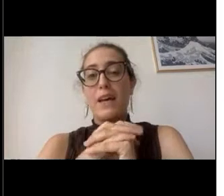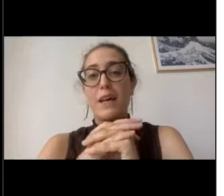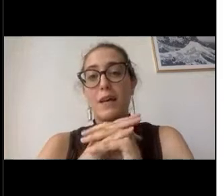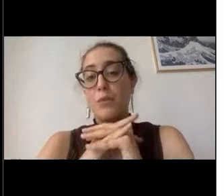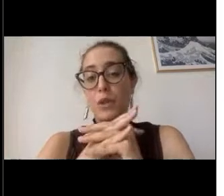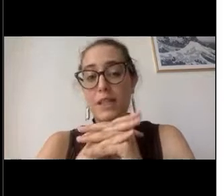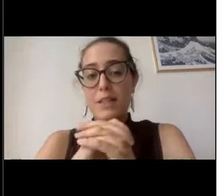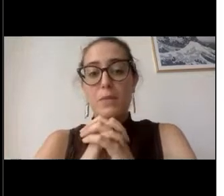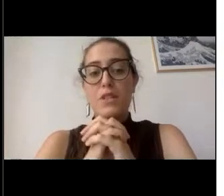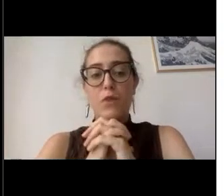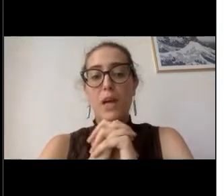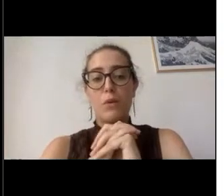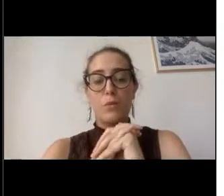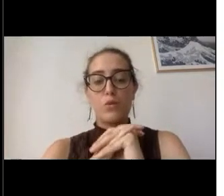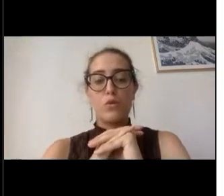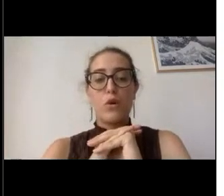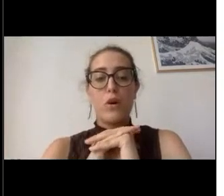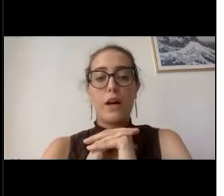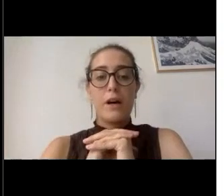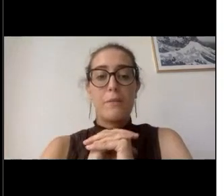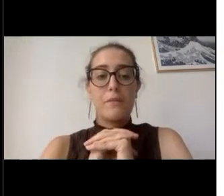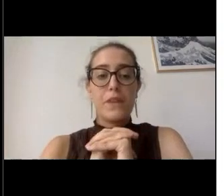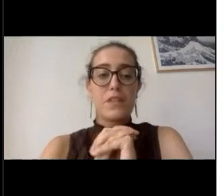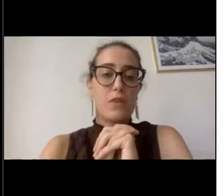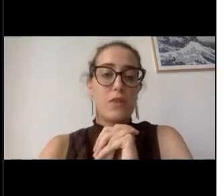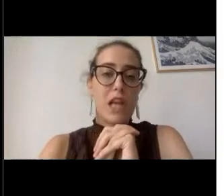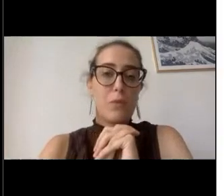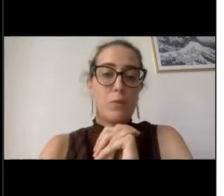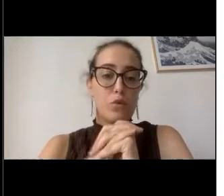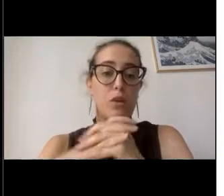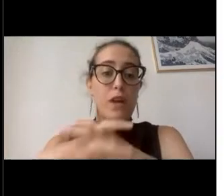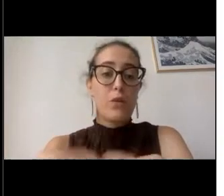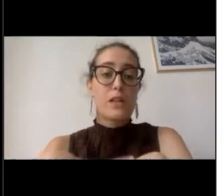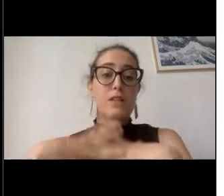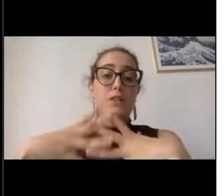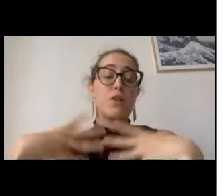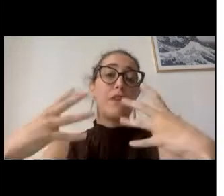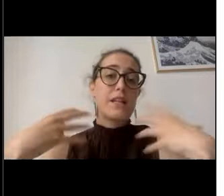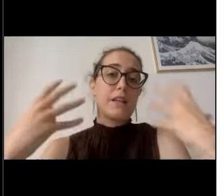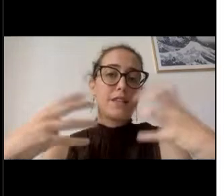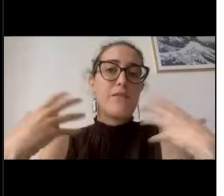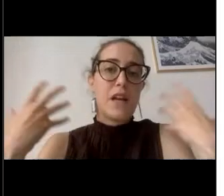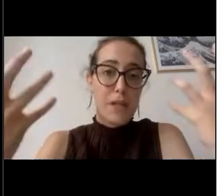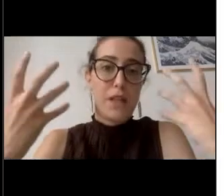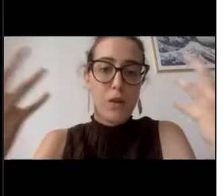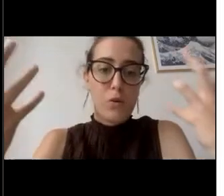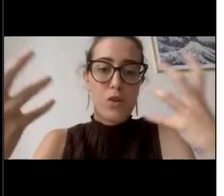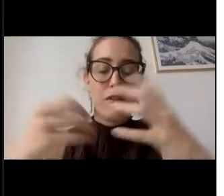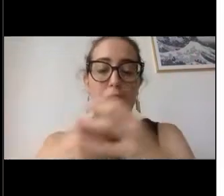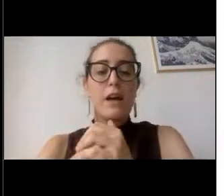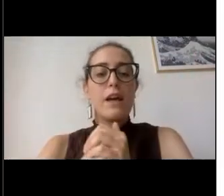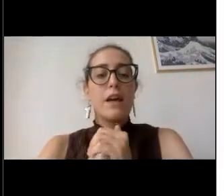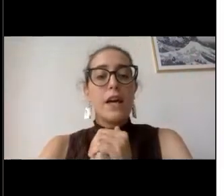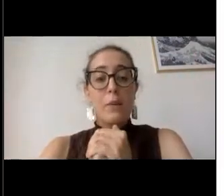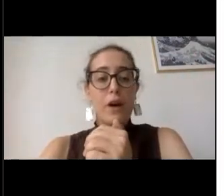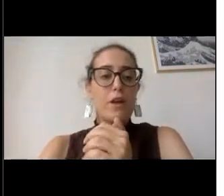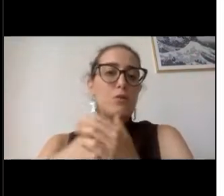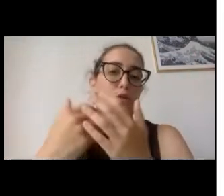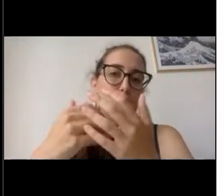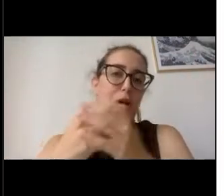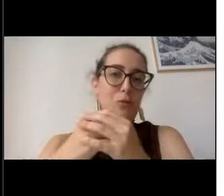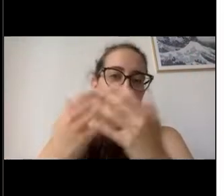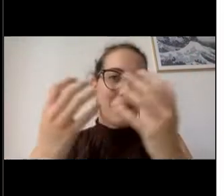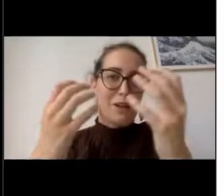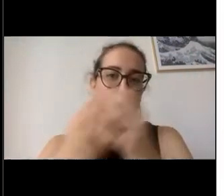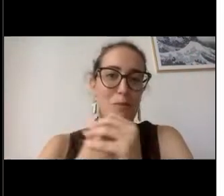importantissime se vogliamo appunto se vogliamo appunto avere una transizione verde che sia veramente inclusiva e poi